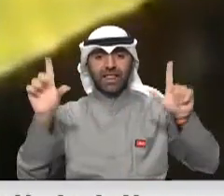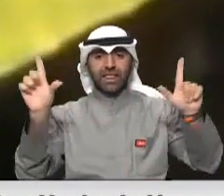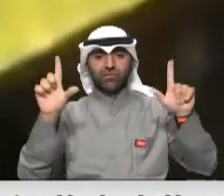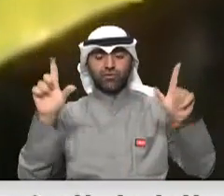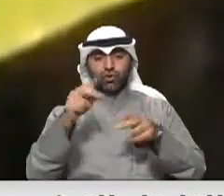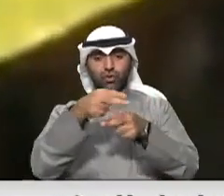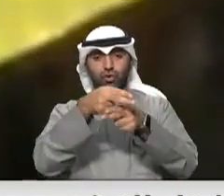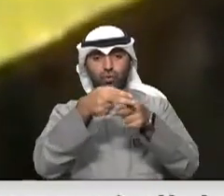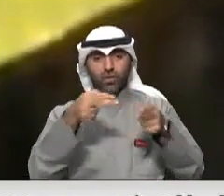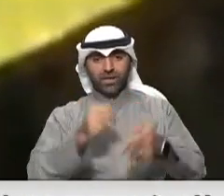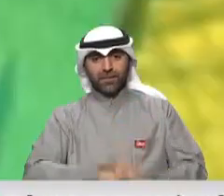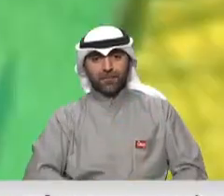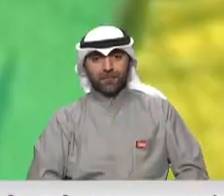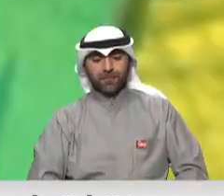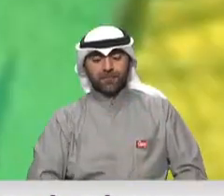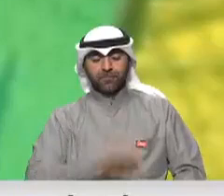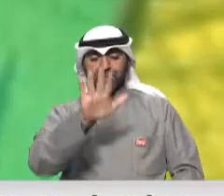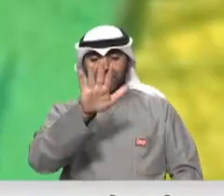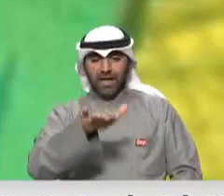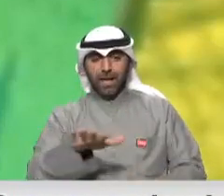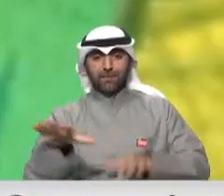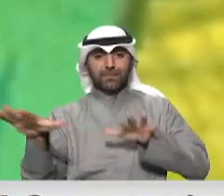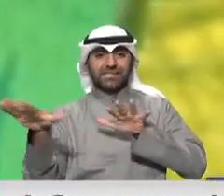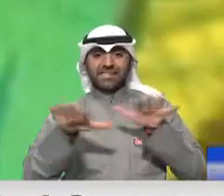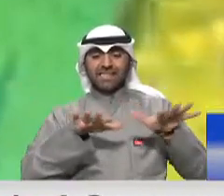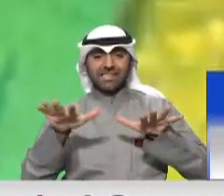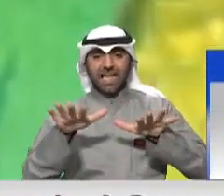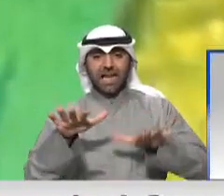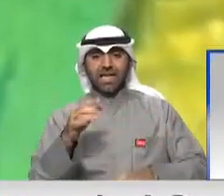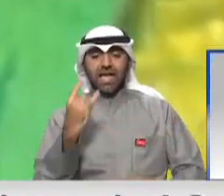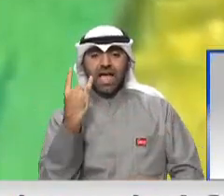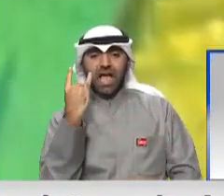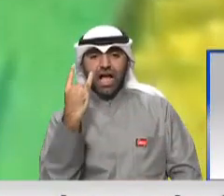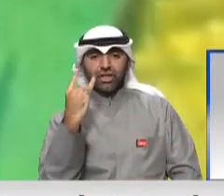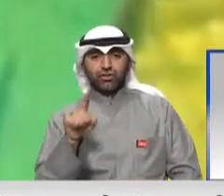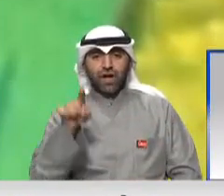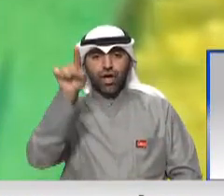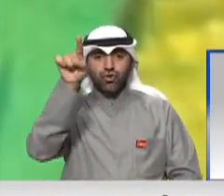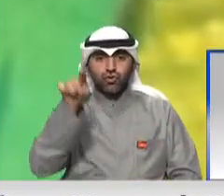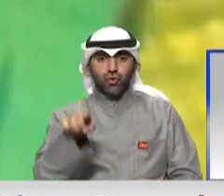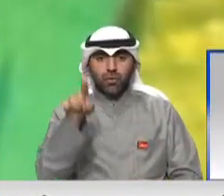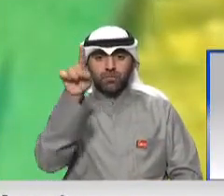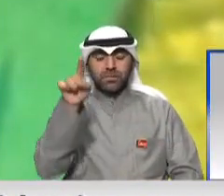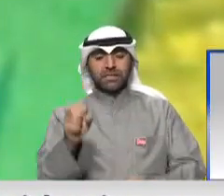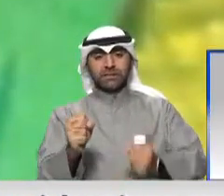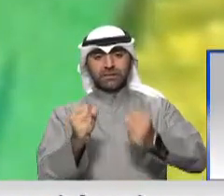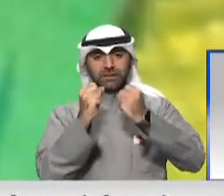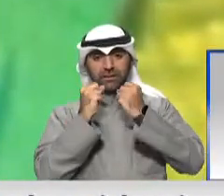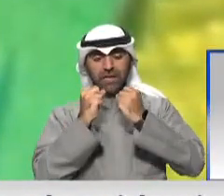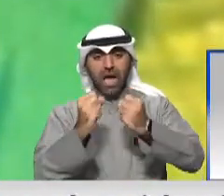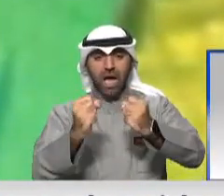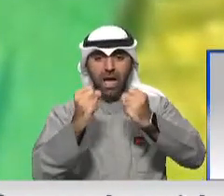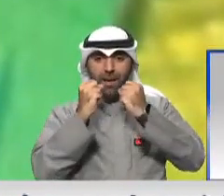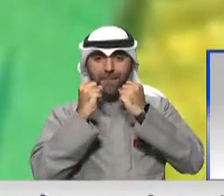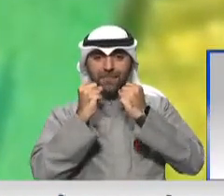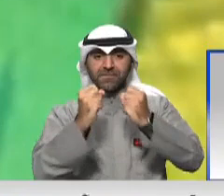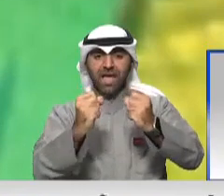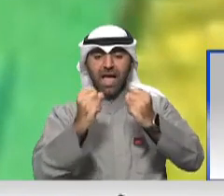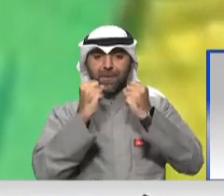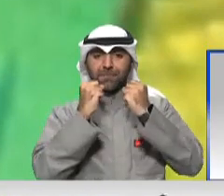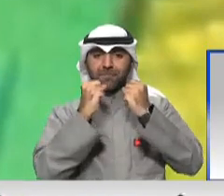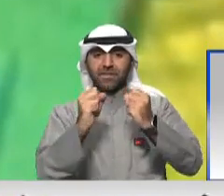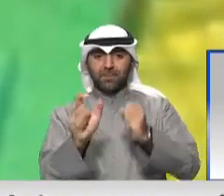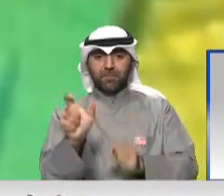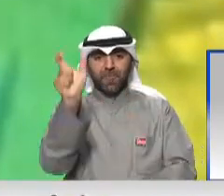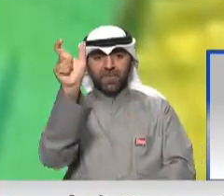10 أيام على هذا الزلزال، 9 أيام تواجد فريق البحث والإنقاذ الكويتي التابع